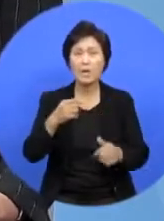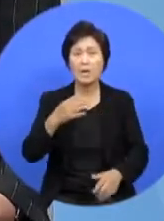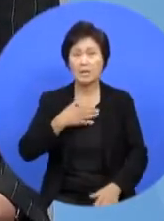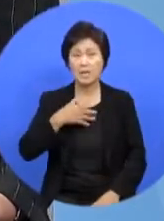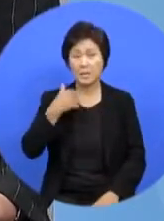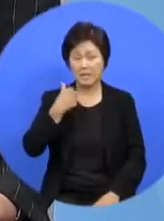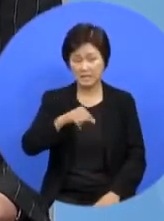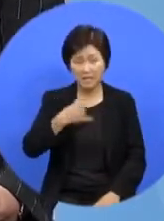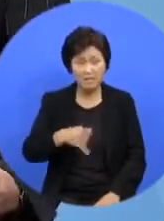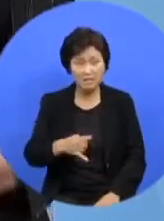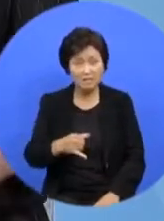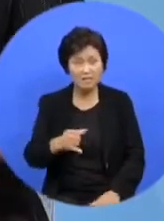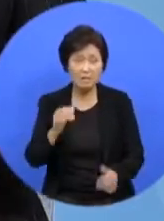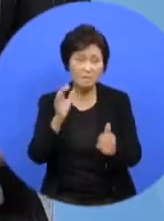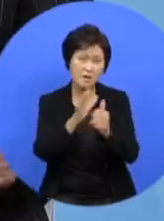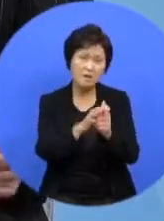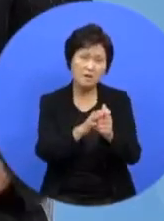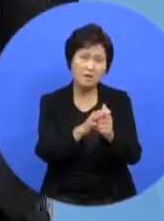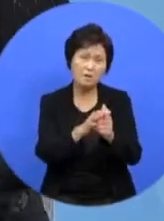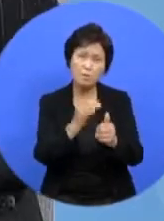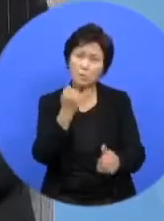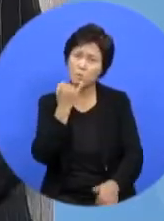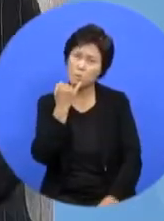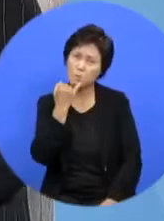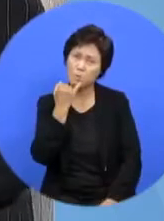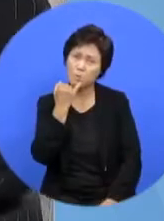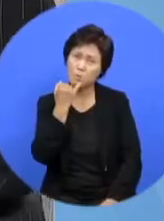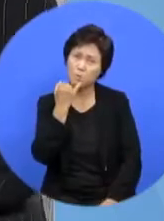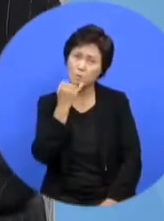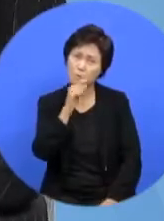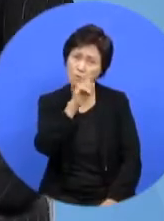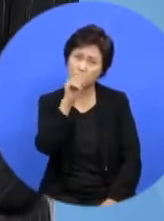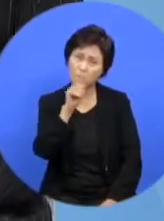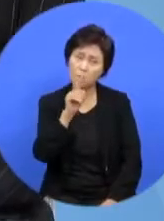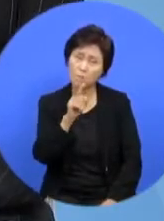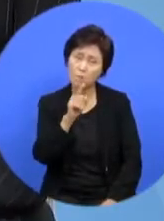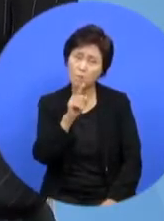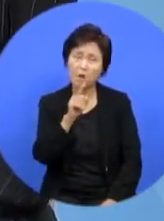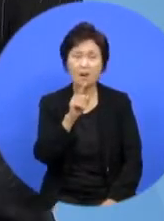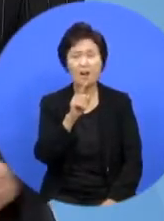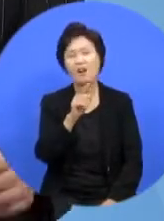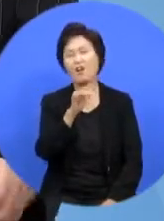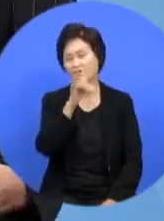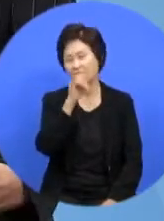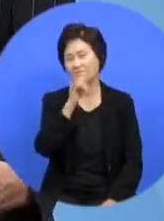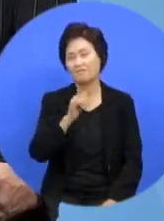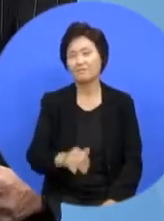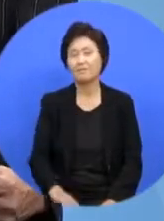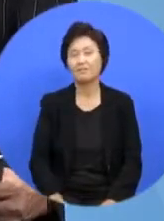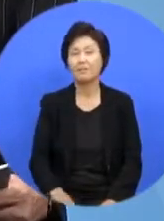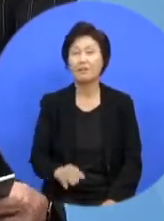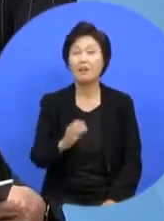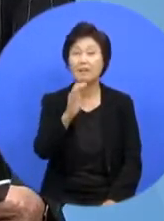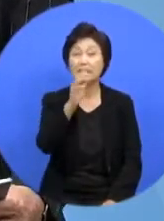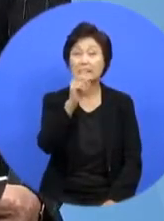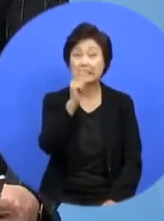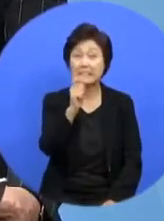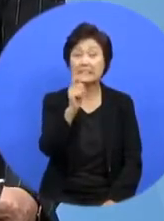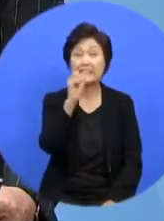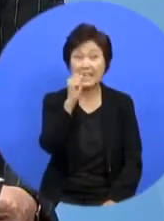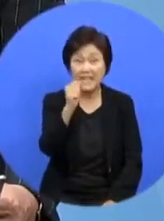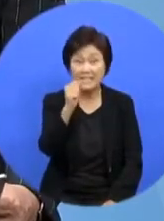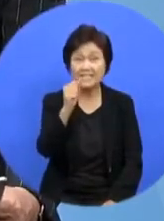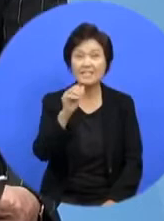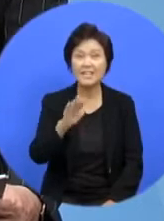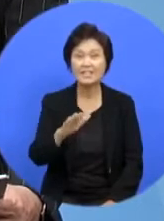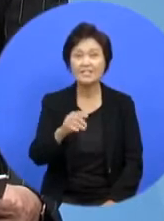정말 고민이 더 많이 깊어지신 것 같아요. 그래서 우리 저 CTS 기독교 텔레비전에서는요. 사실 네. 오래전부터 다음 세대를 위한 최선의 교육은